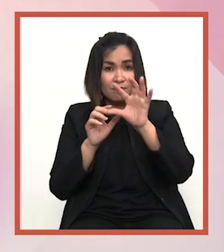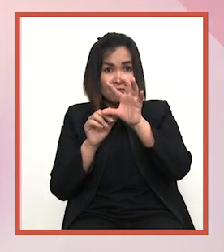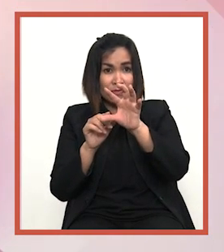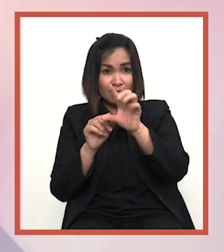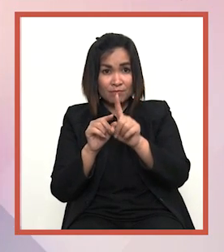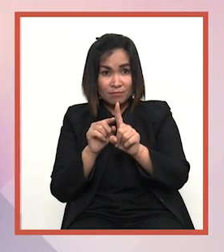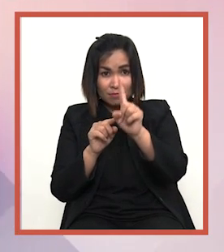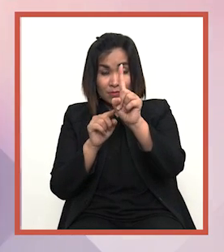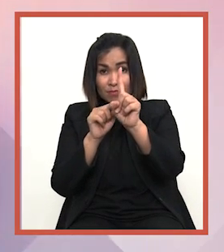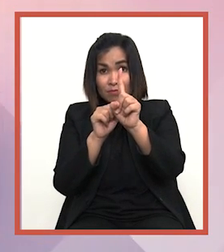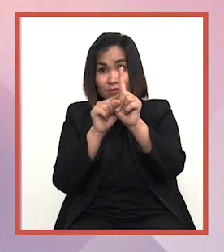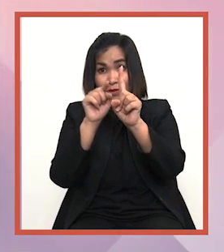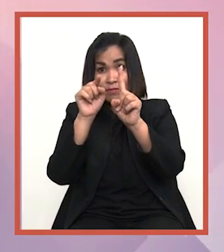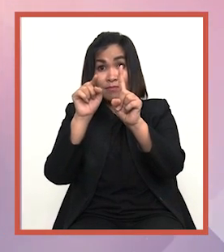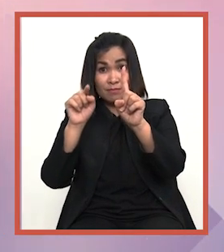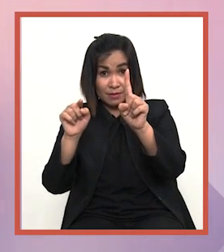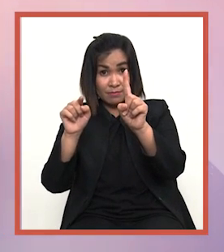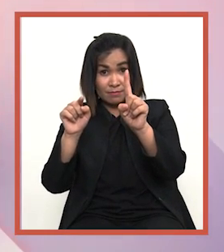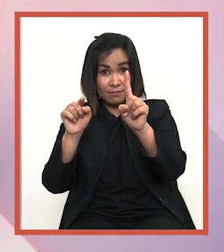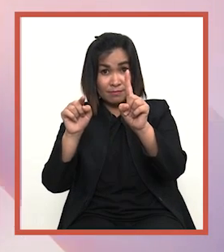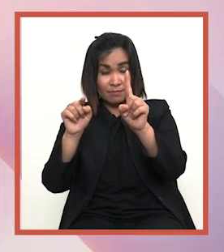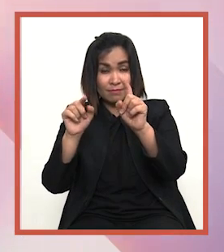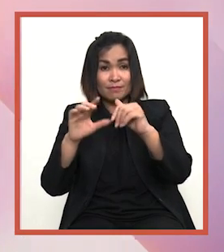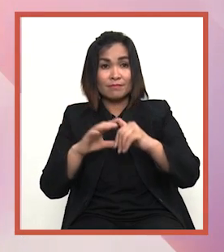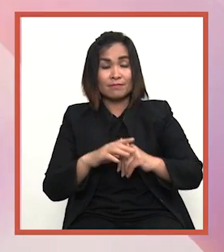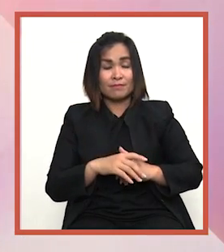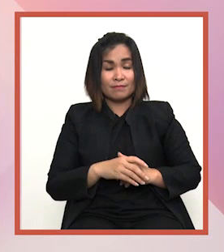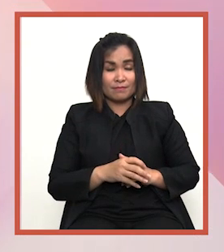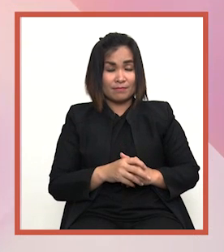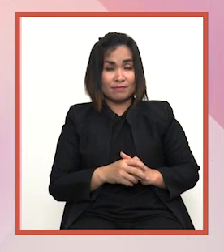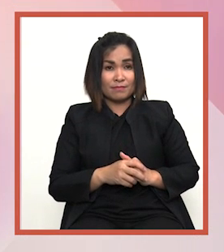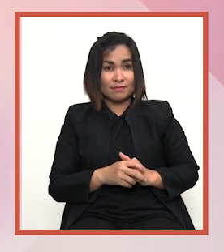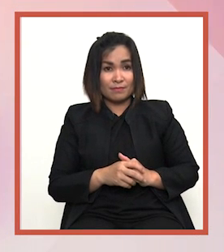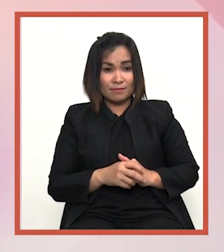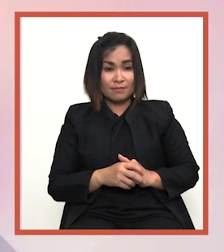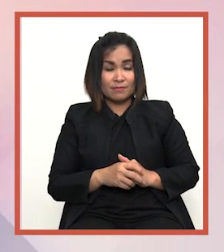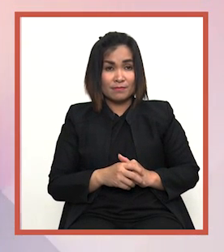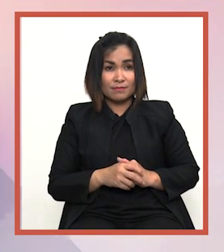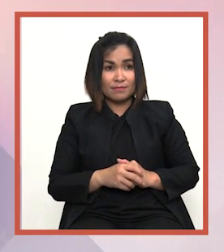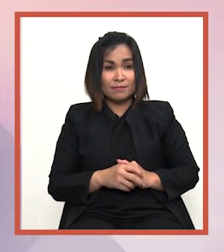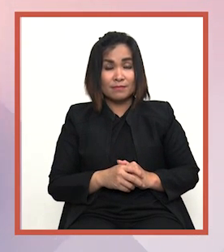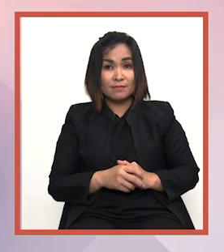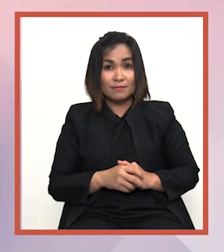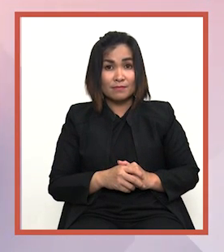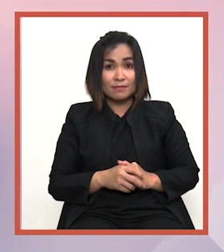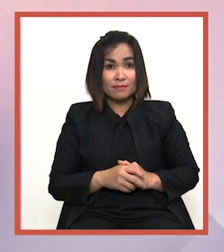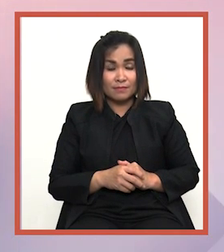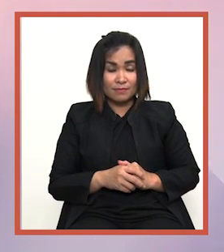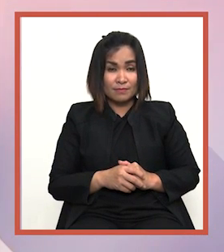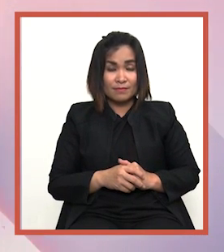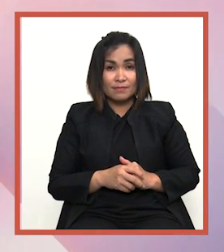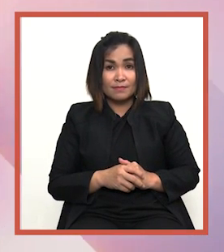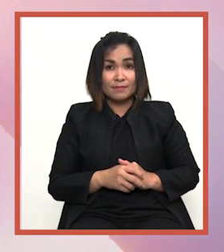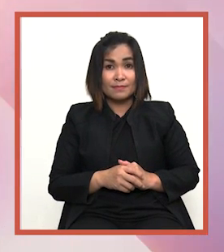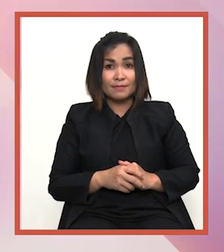เดียวจะเป็นลักษณะมีกลมๆนะครับแล้วก็มีขีดนะครับทำมุมประมาณ45องศานะฮะแล้วก็มีขีดปักลงล่